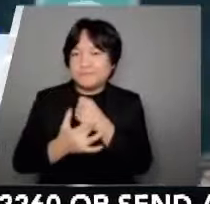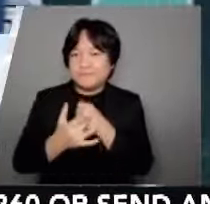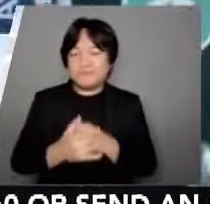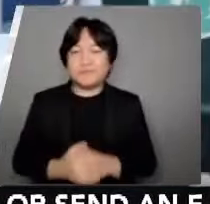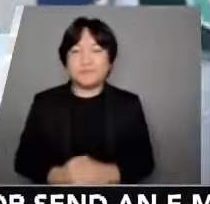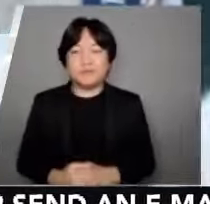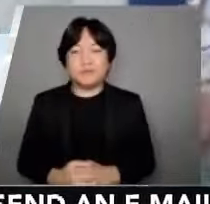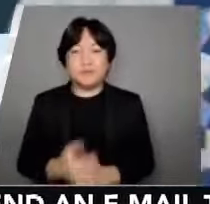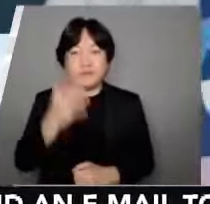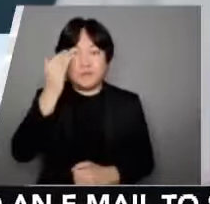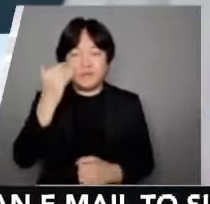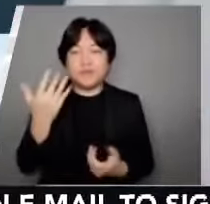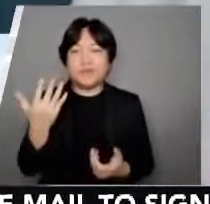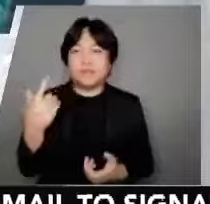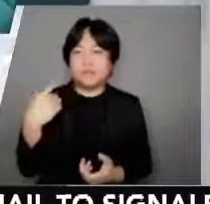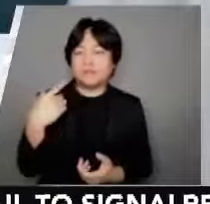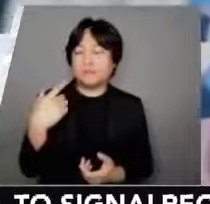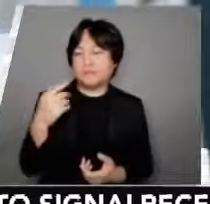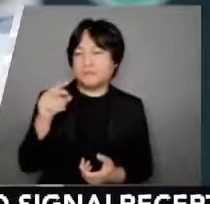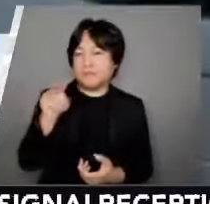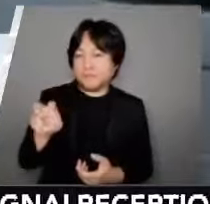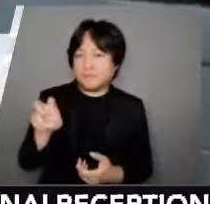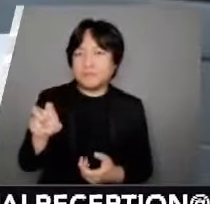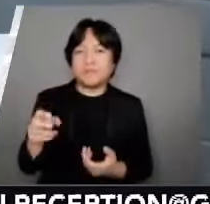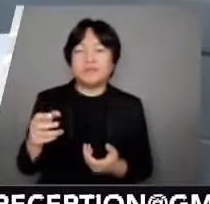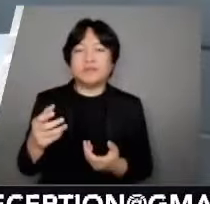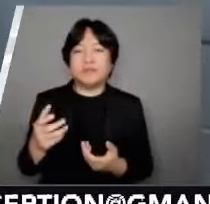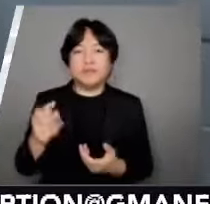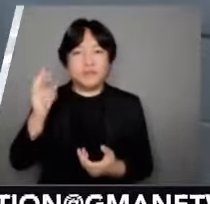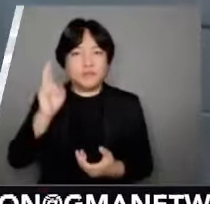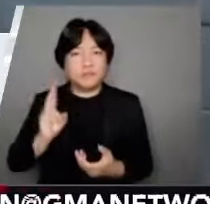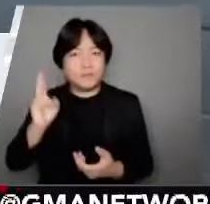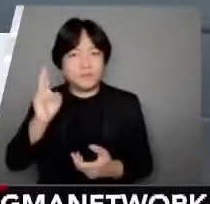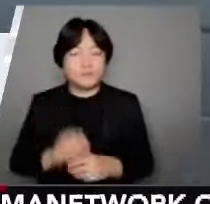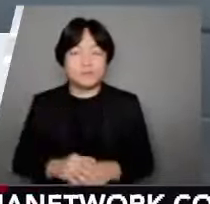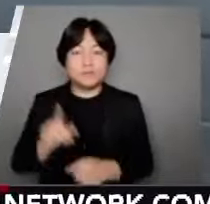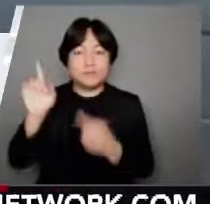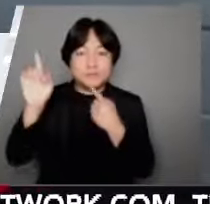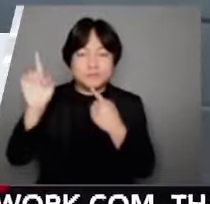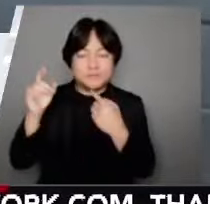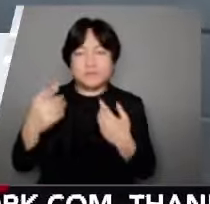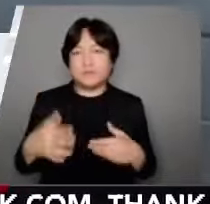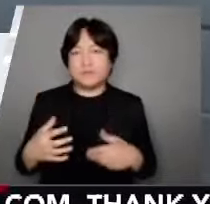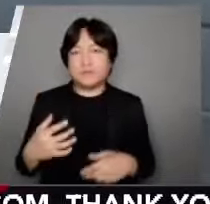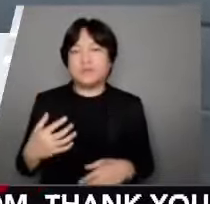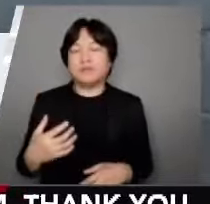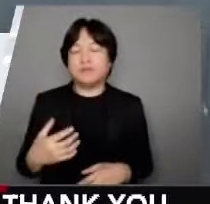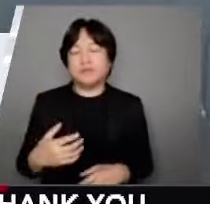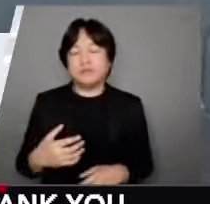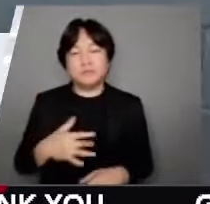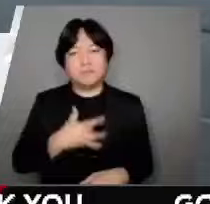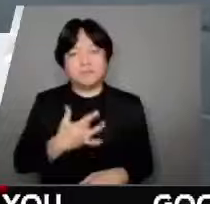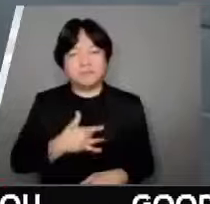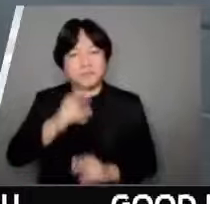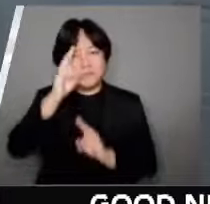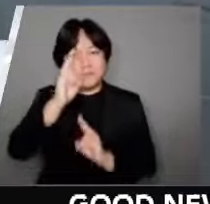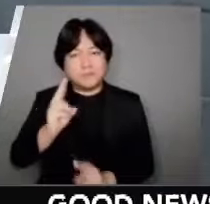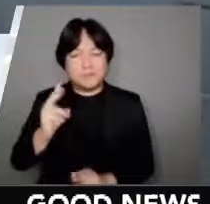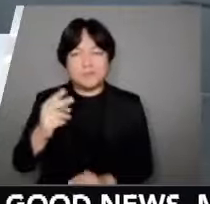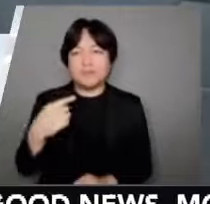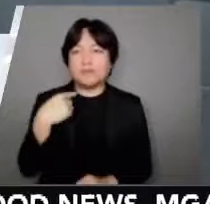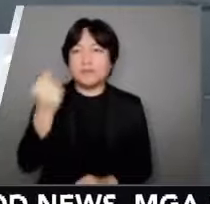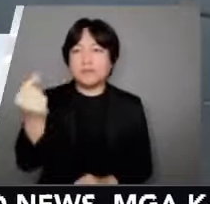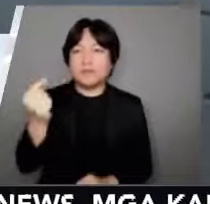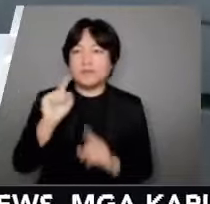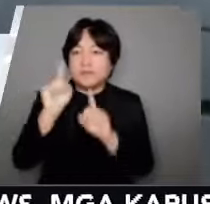pagkakataong masaksihan ang kasaysayan. Isang karangalan para sa amin na makarating sa Olympics at pagsilbihan yung Pilipinas. No?